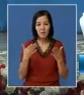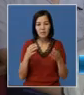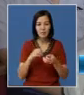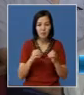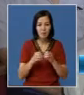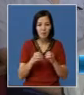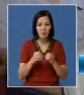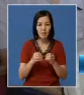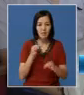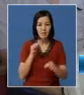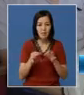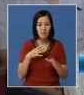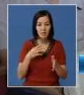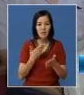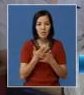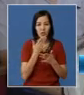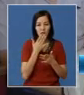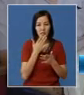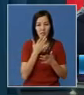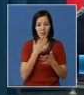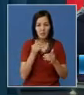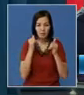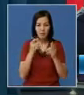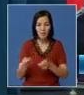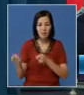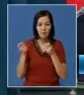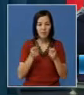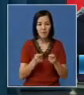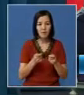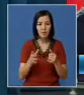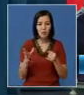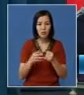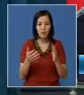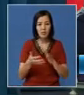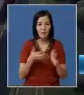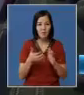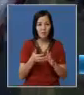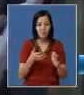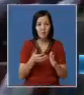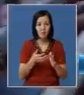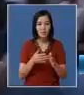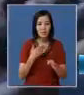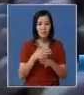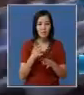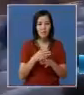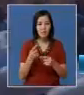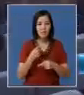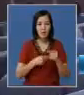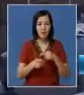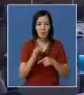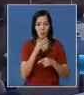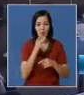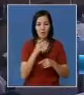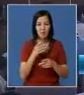мәселелерді талқылады. Мысалға шетелде мал алып келгенмен көп шаруалар үшін жайылымдық жерлер тапшы. Оның үстінде несие қайтару мерзімі қысқа.